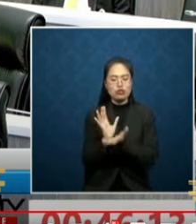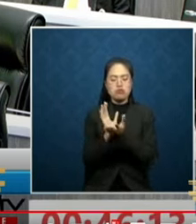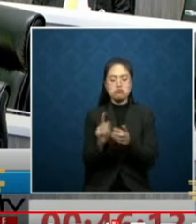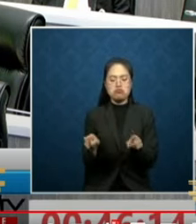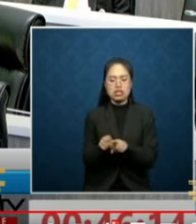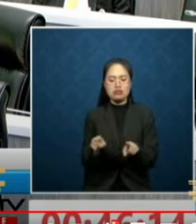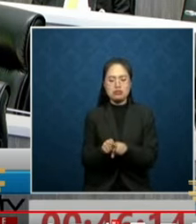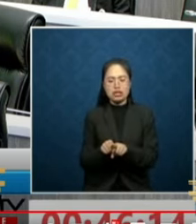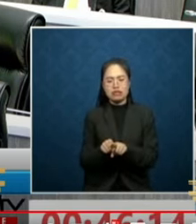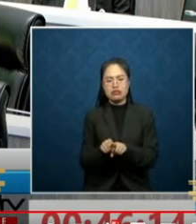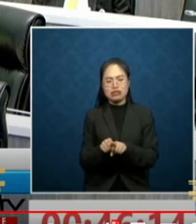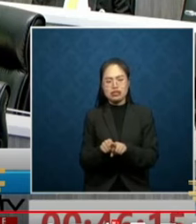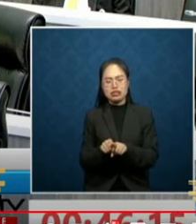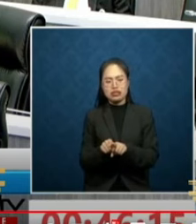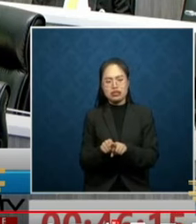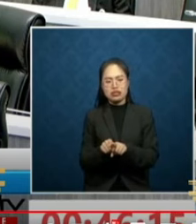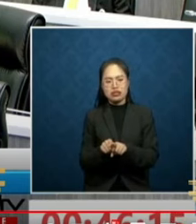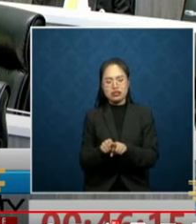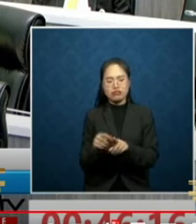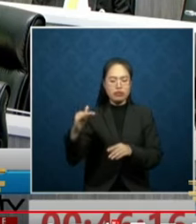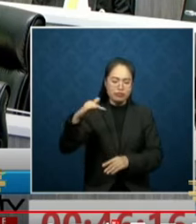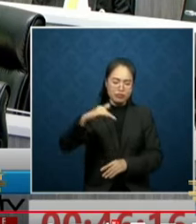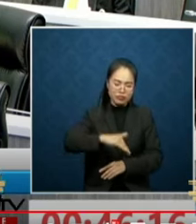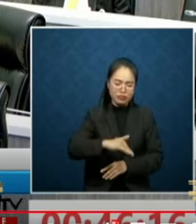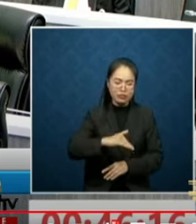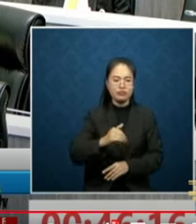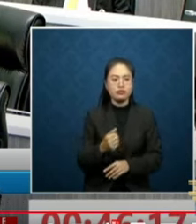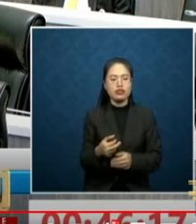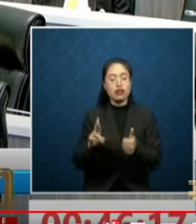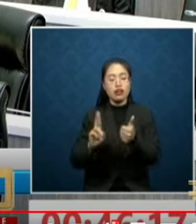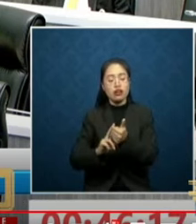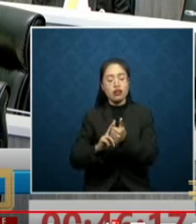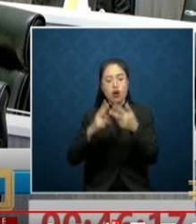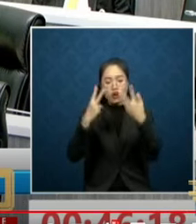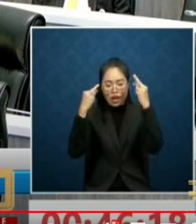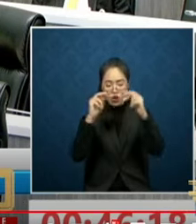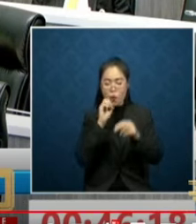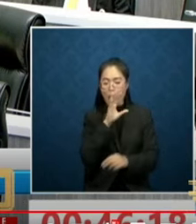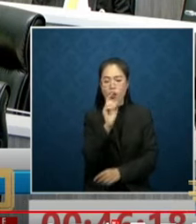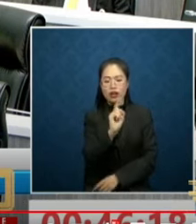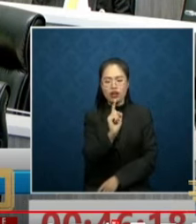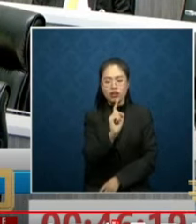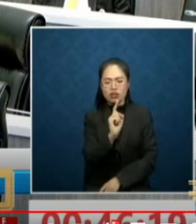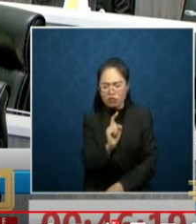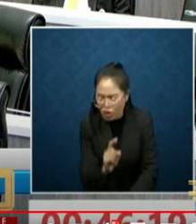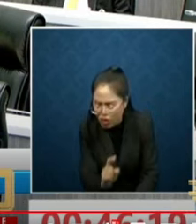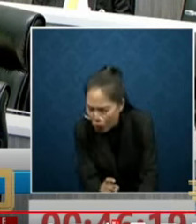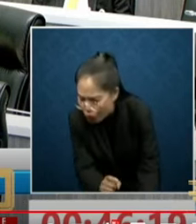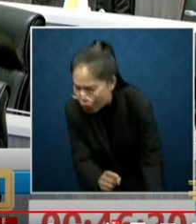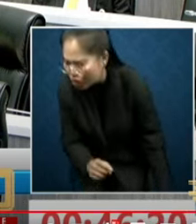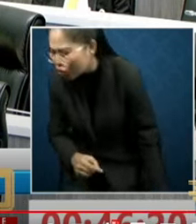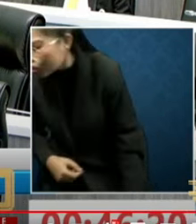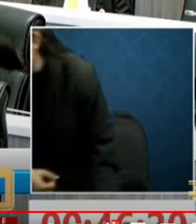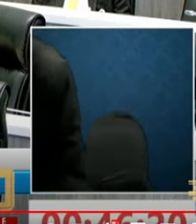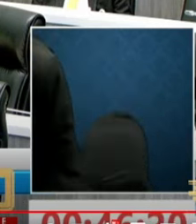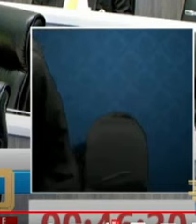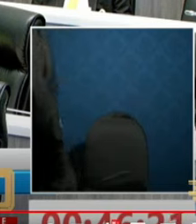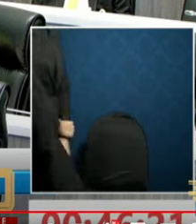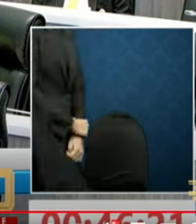รองเลขานายกบอกท่านนายแพทย์ภูมินทร์เศรษฐกิจไทยอยู่ในลักษณะกบ